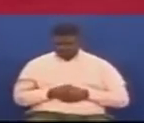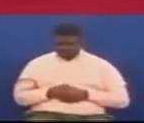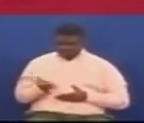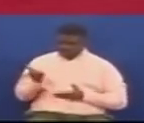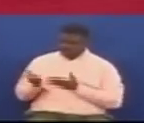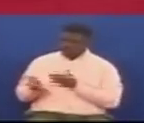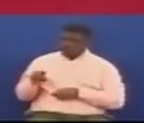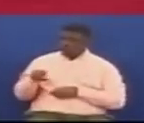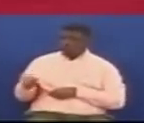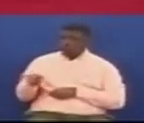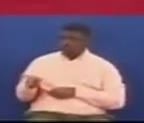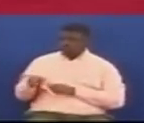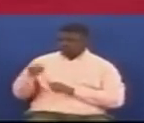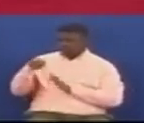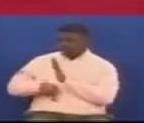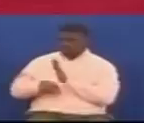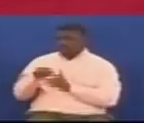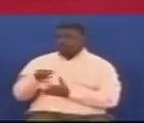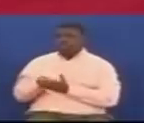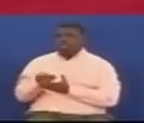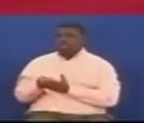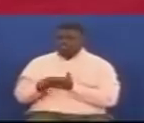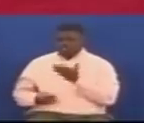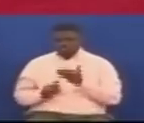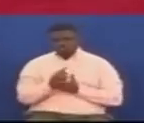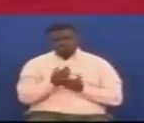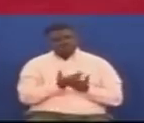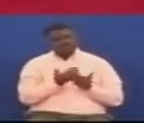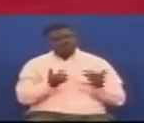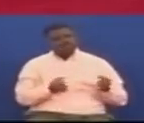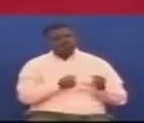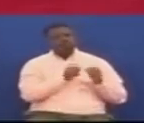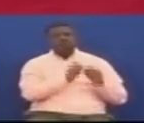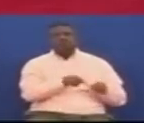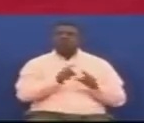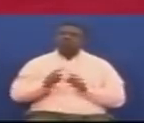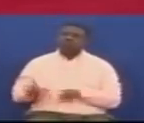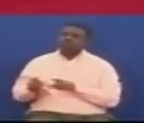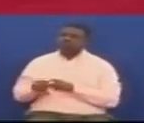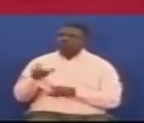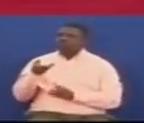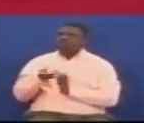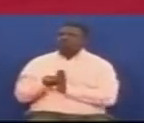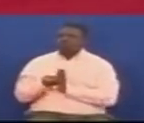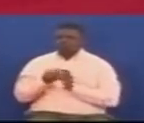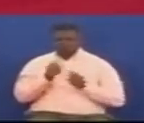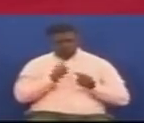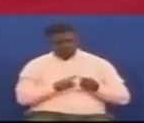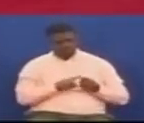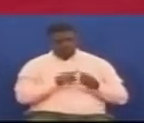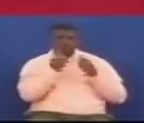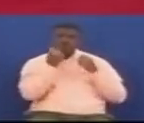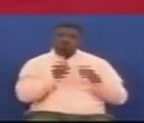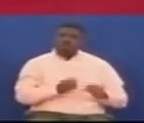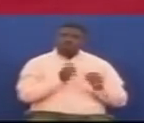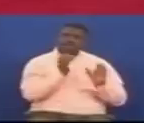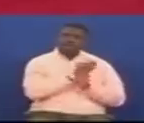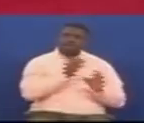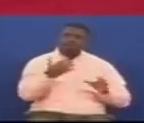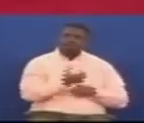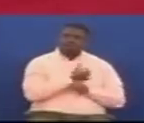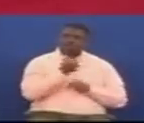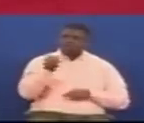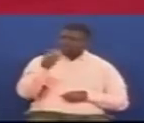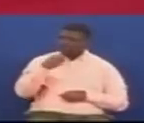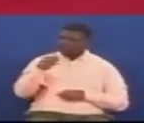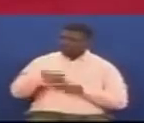cha chini cha mfumuko wa bei kilitokana na sababu mbalimbali ikiwa ni pamoja na kwanza kuimarika kwa hali ya upatikanaji wa